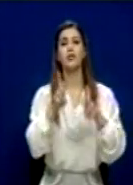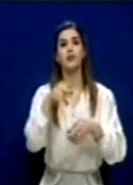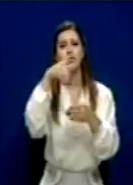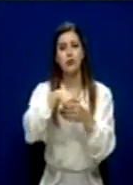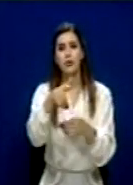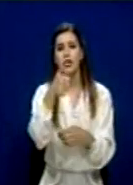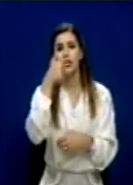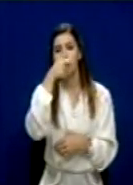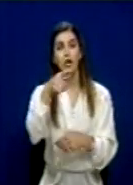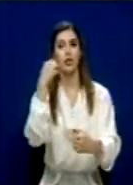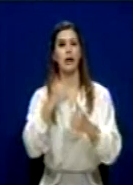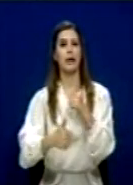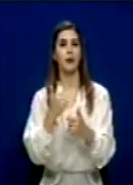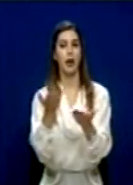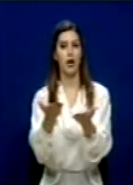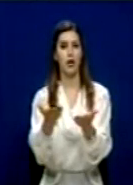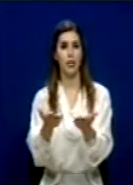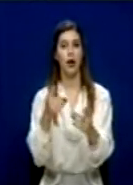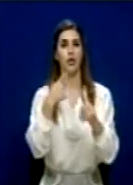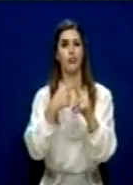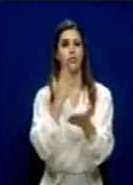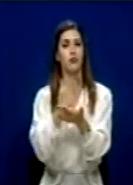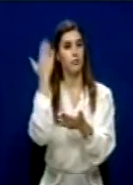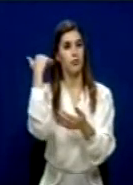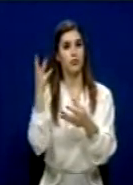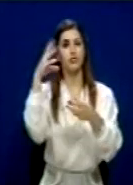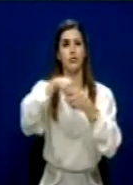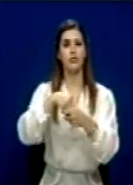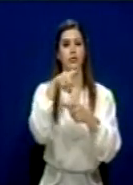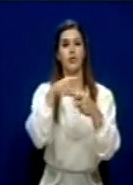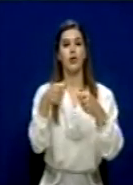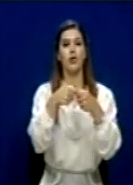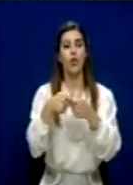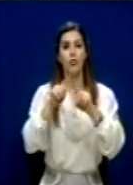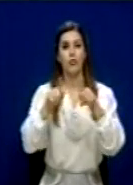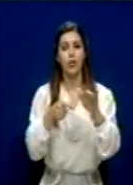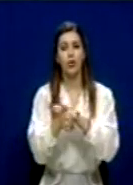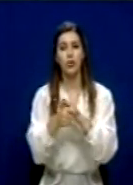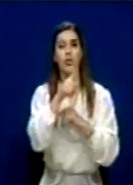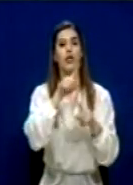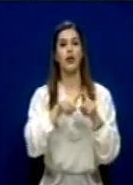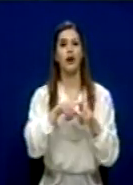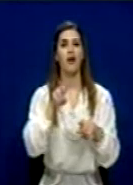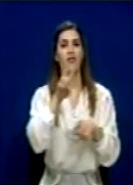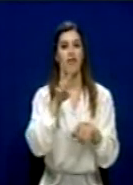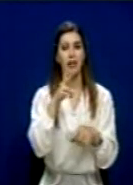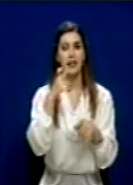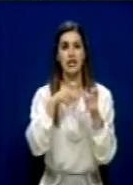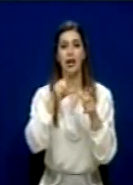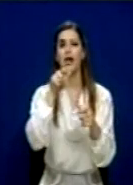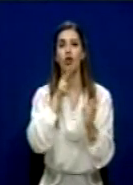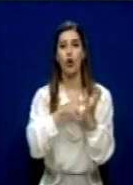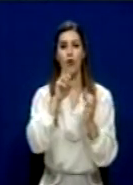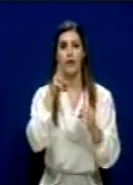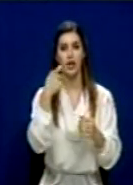kriminal ordiner, i cili ka qenë i përfshirë në kontraband bashkë me Veselinovicin, kriminalin tjetër të